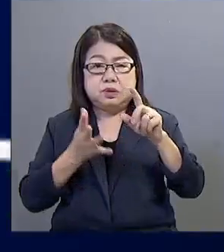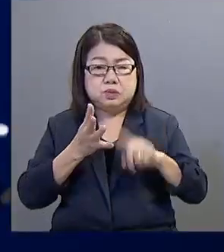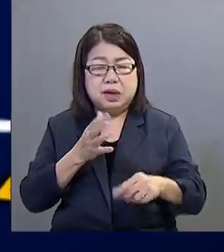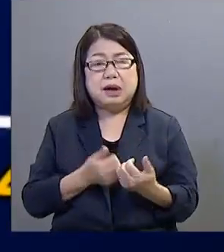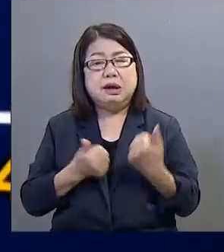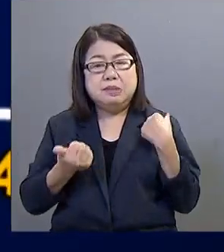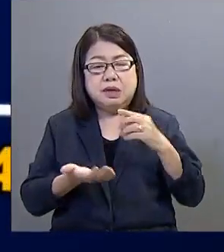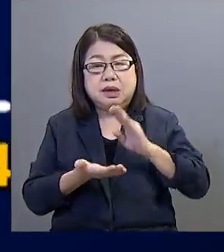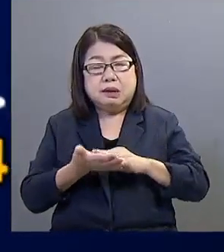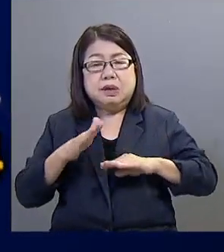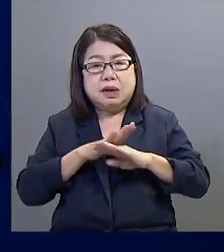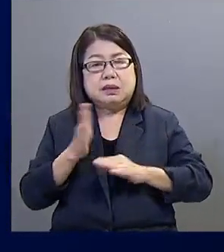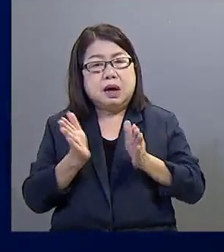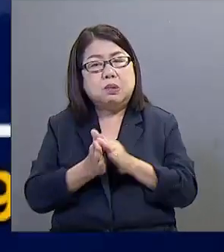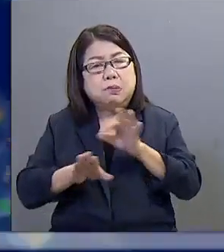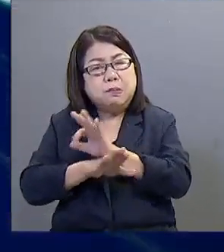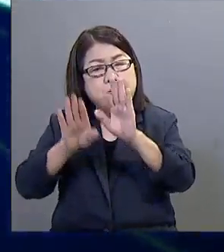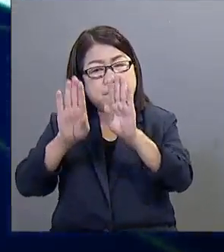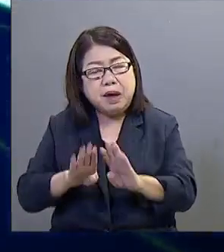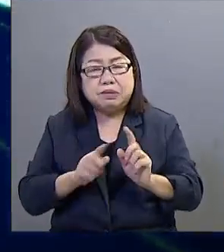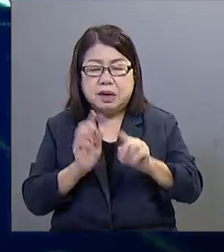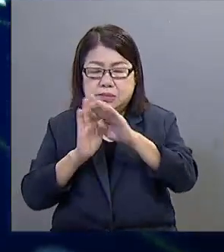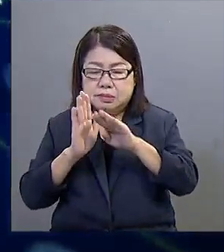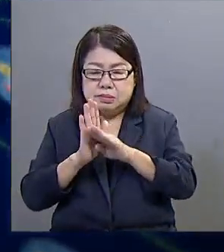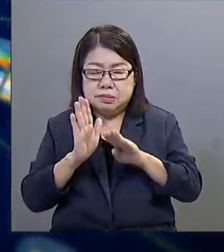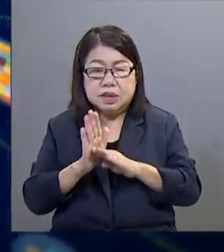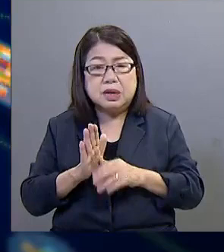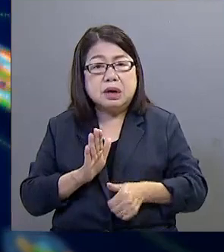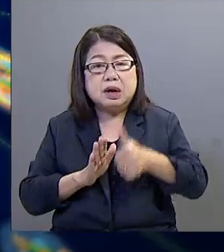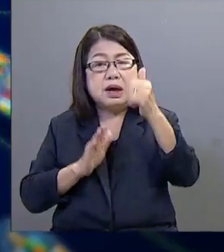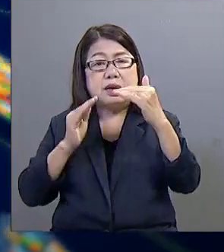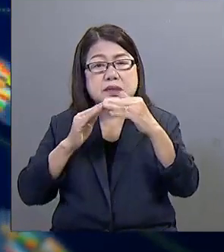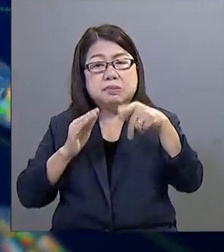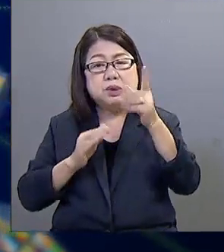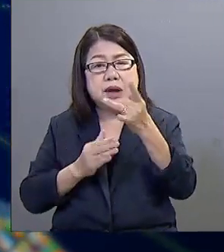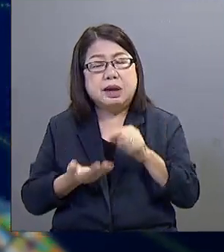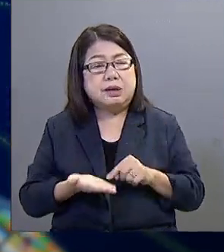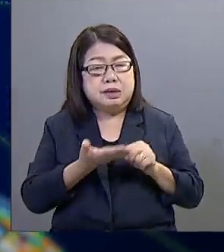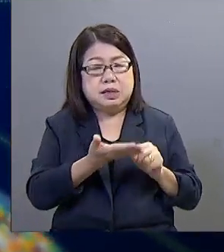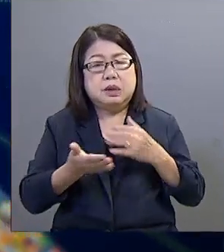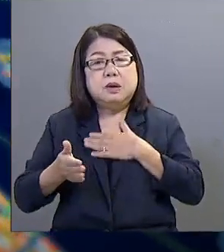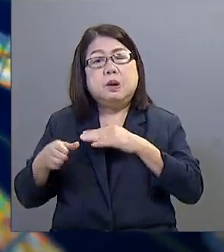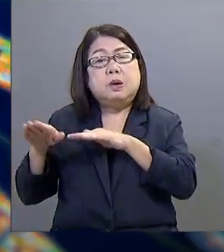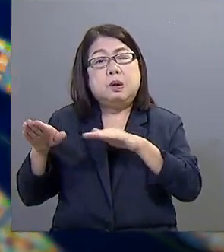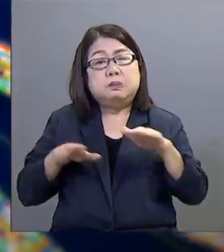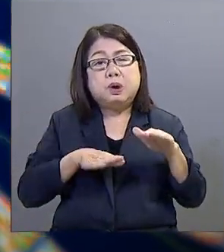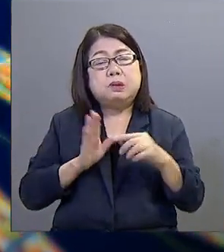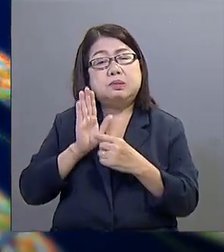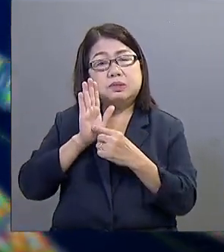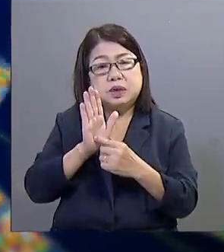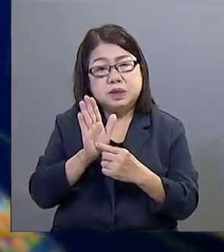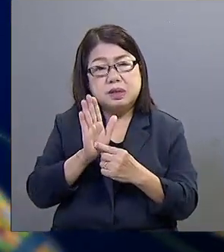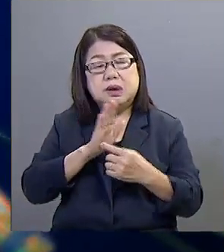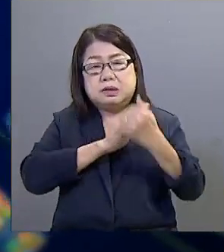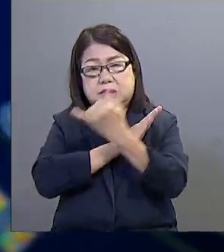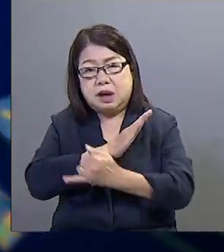ก็นำรูปแบบการดำเนินการรวมไปถึงเงื่อนไขและสิทธิประโยชน์ของโครงการแล้วเตรียมความพร้อมในการไปรถโชว์เสนอนักลงทุน